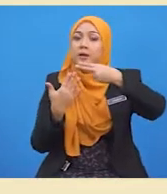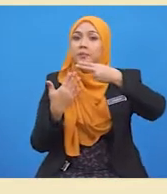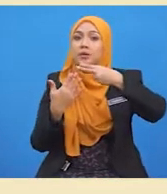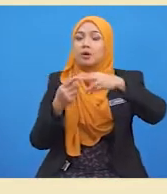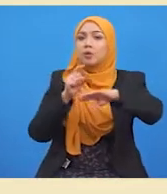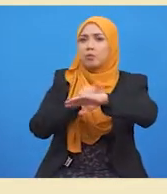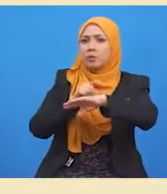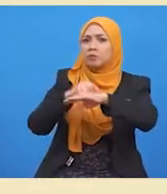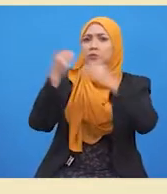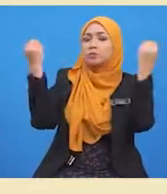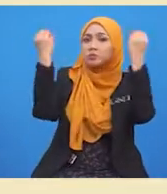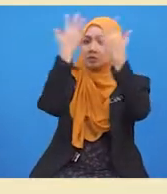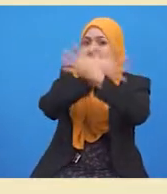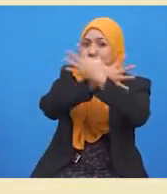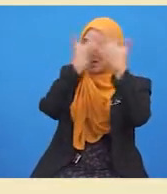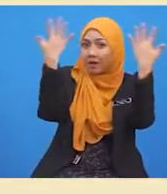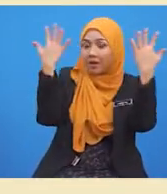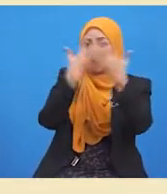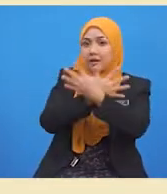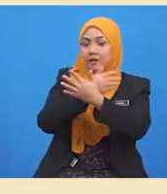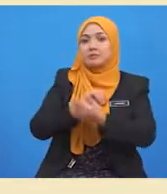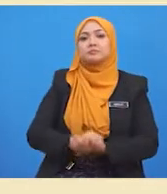lihat konkrit ini